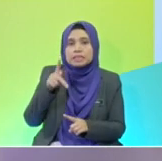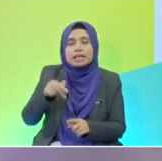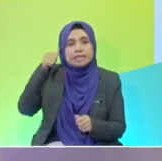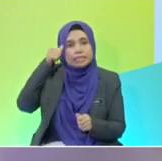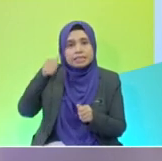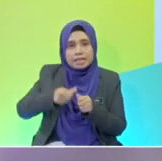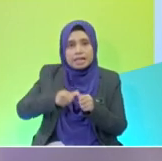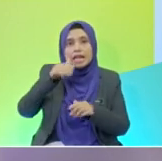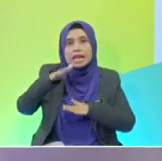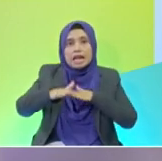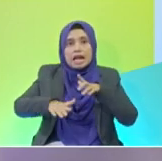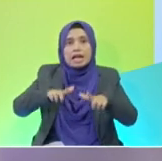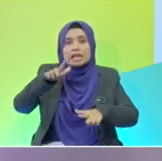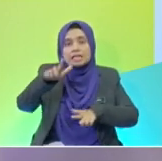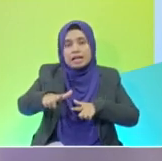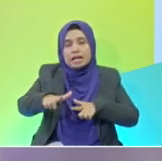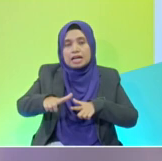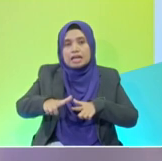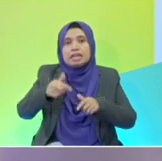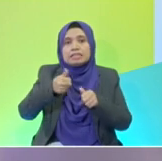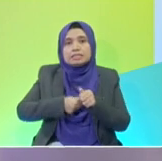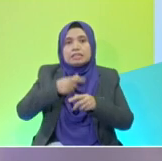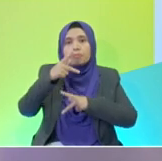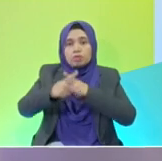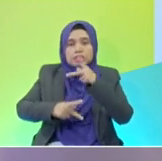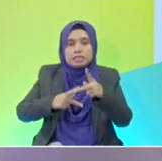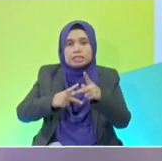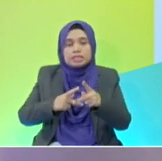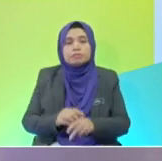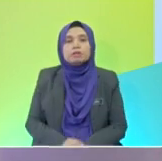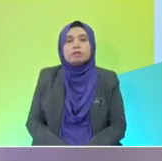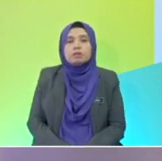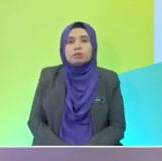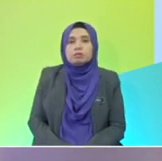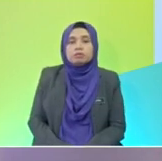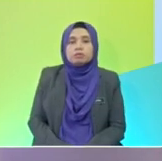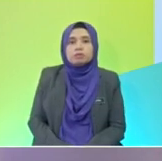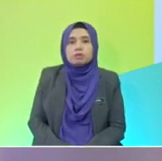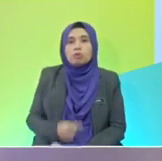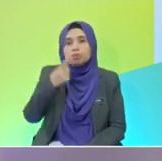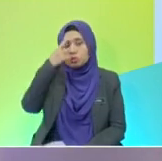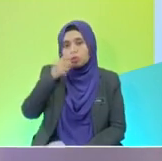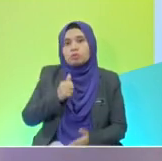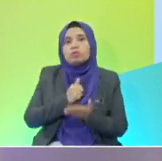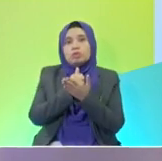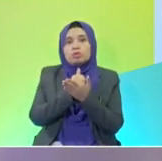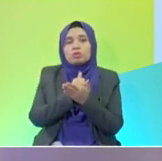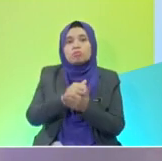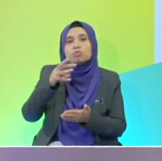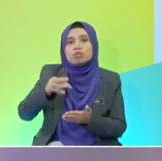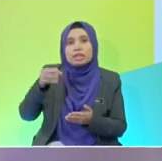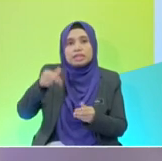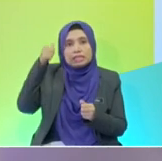setiap satu presiden itu supaya Sebenarnya bukan murid tapi sebenarnya membantu murid untuk mengingat